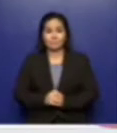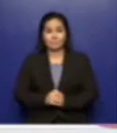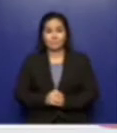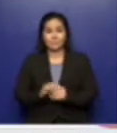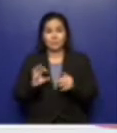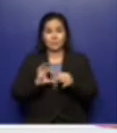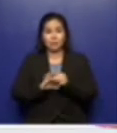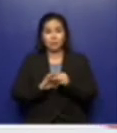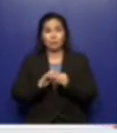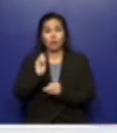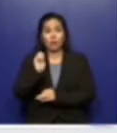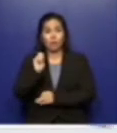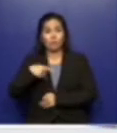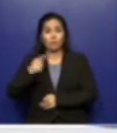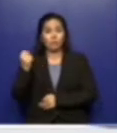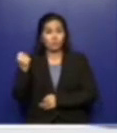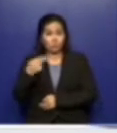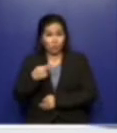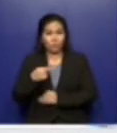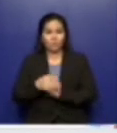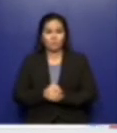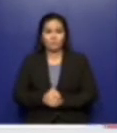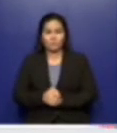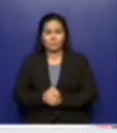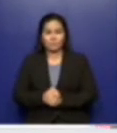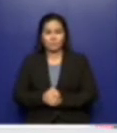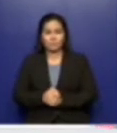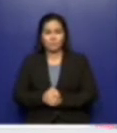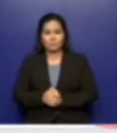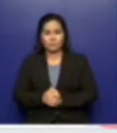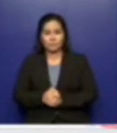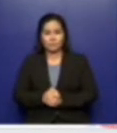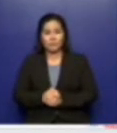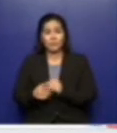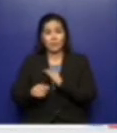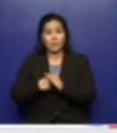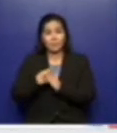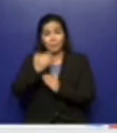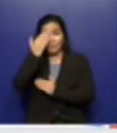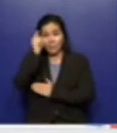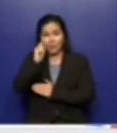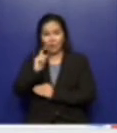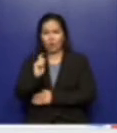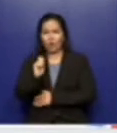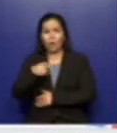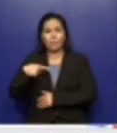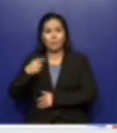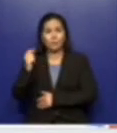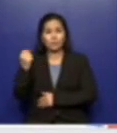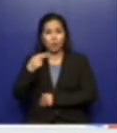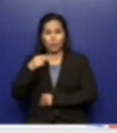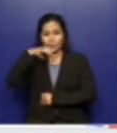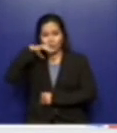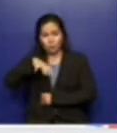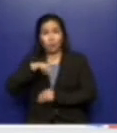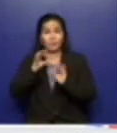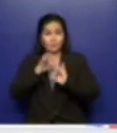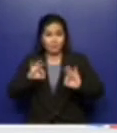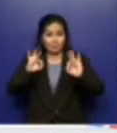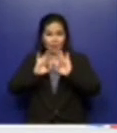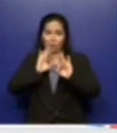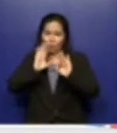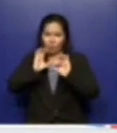ท้องถิ่นเหตุที่ผมพูดเรื่องท้องถิ่นก็เนื่องจากว่าท้องถิ่นนั้นเป็นองค์กรนี่เป็นมือเป็นไม้ของทุกรัฐบา